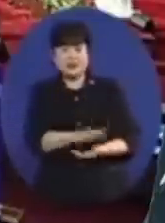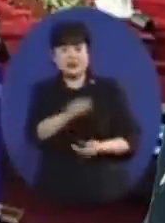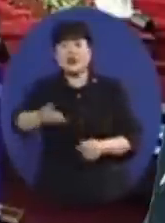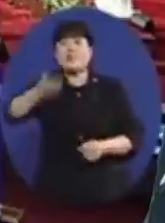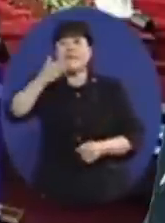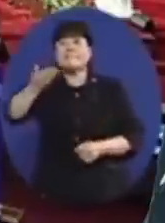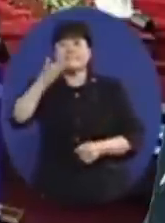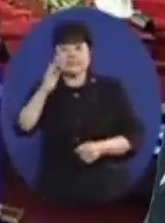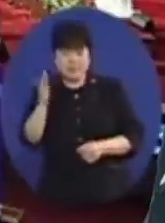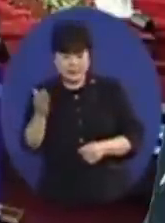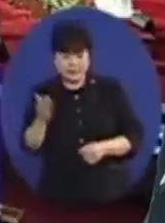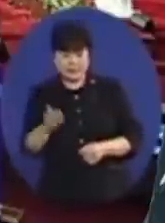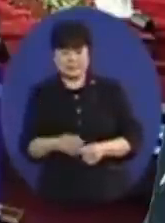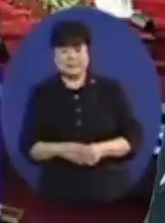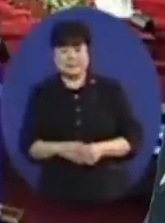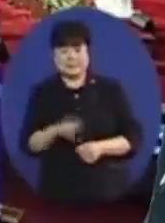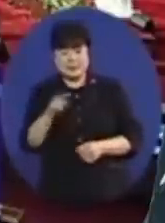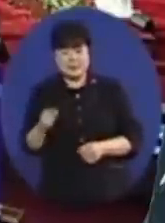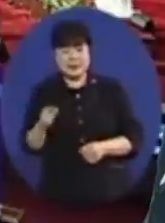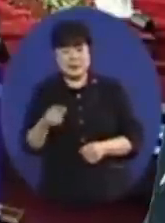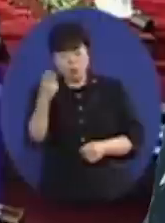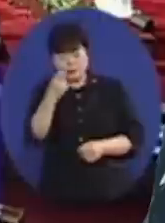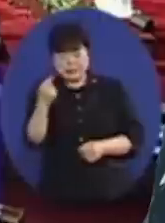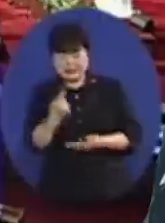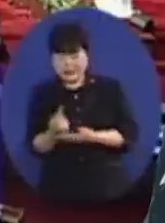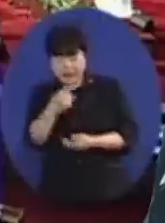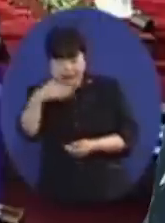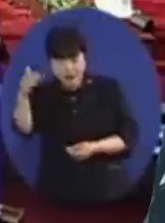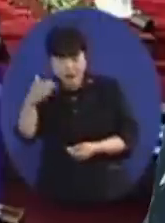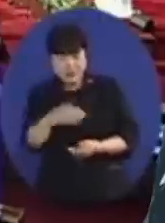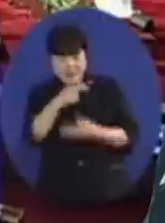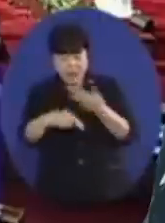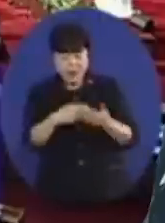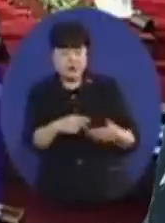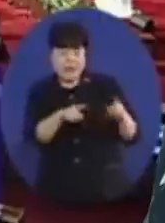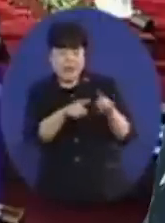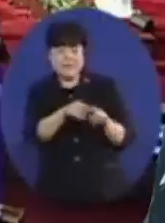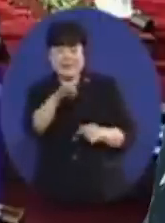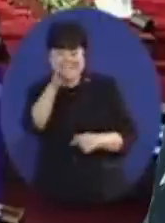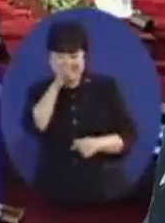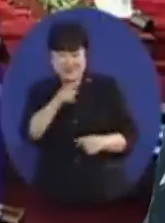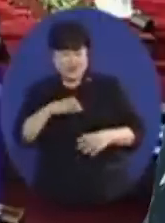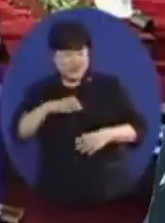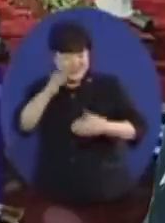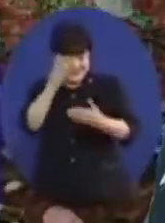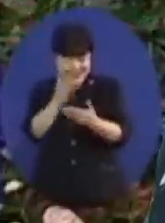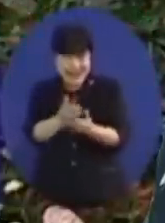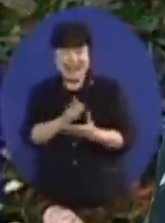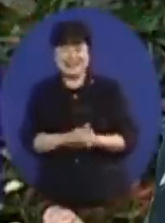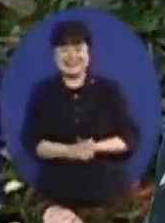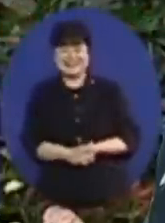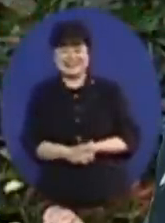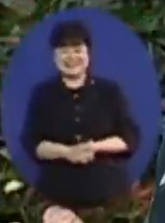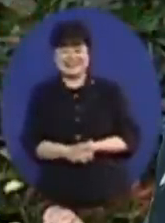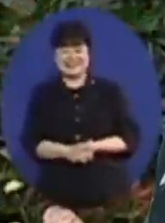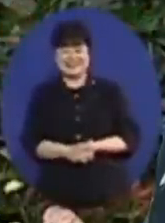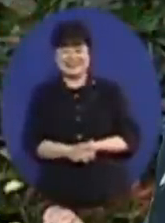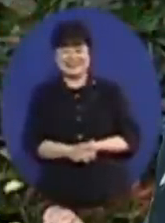먹이랴 그들의 보호자는 그들을 위해서 떠났고 야매는 우리와 함께 하시느니라 그들을 두려워하지 말라